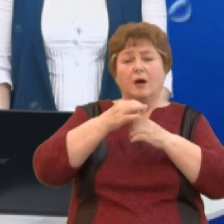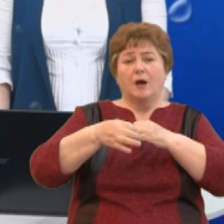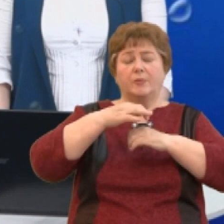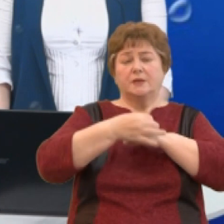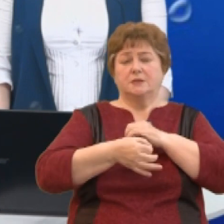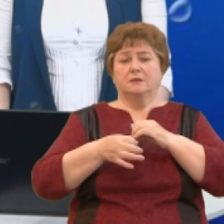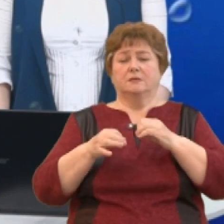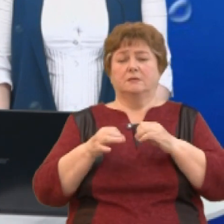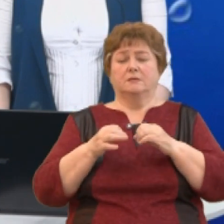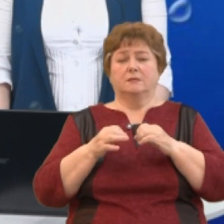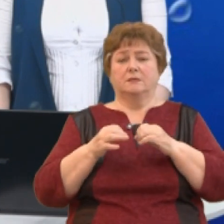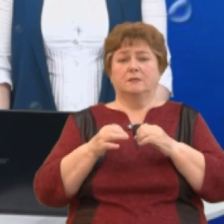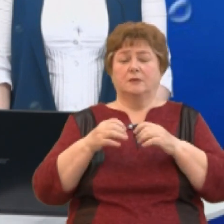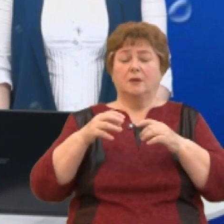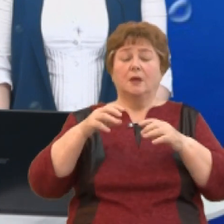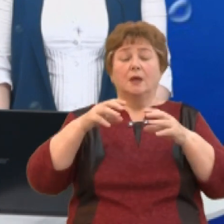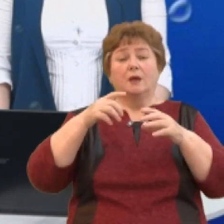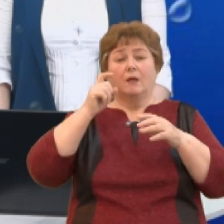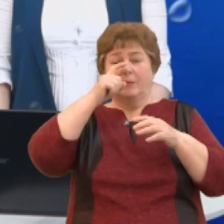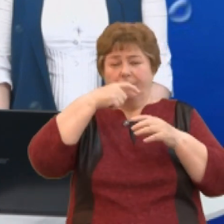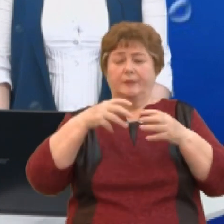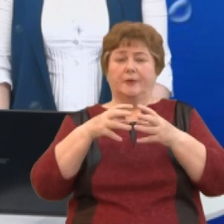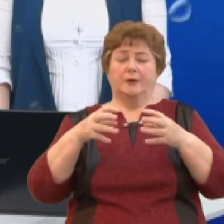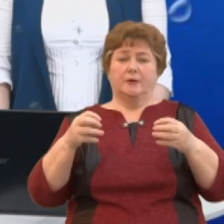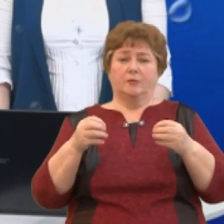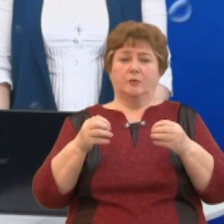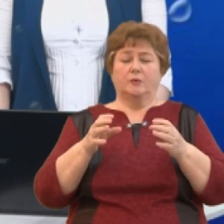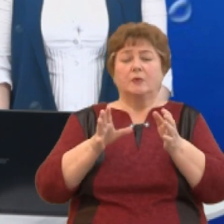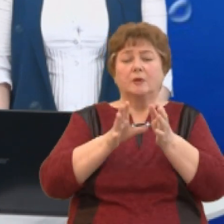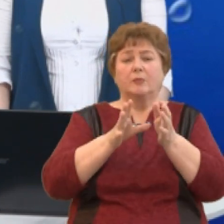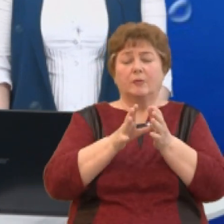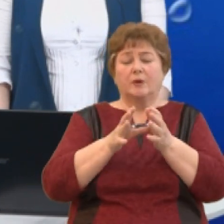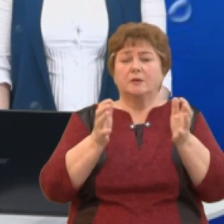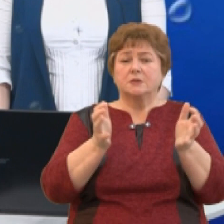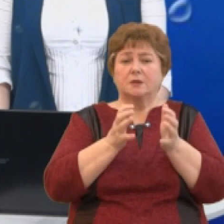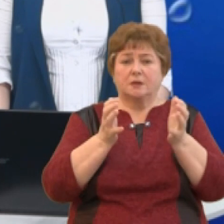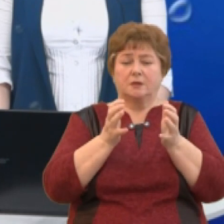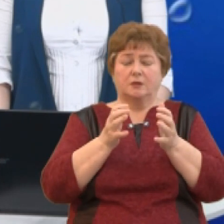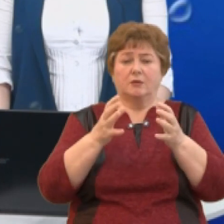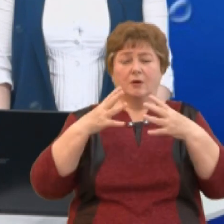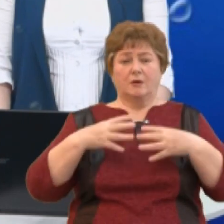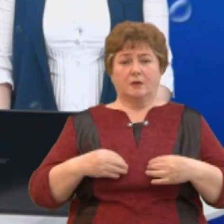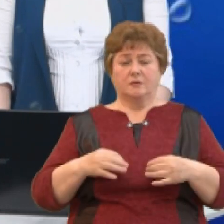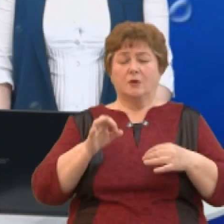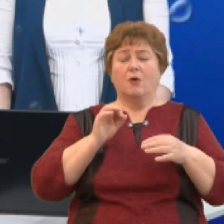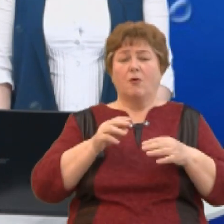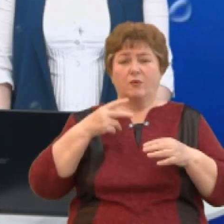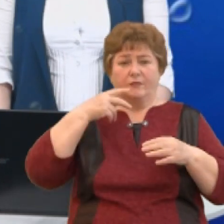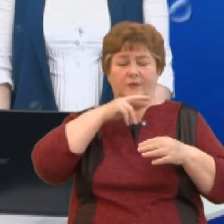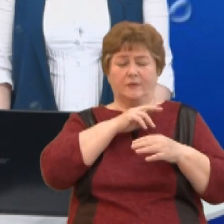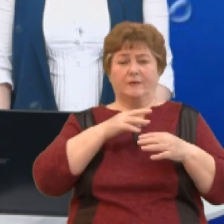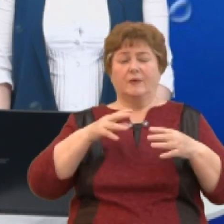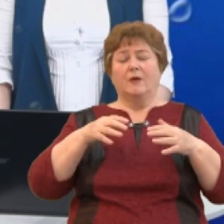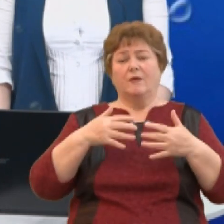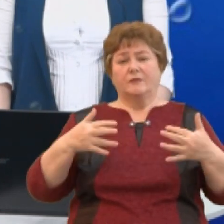апельсине и лимоне. Он способствует сохранению организма от вредных веществ